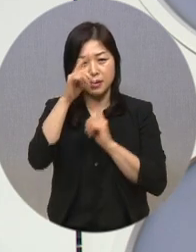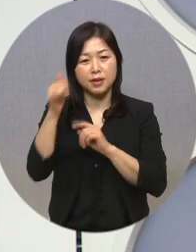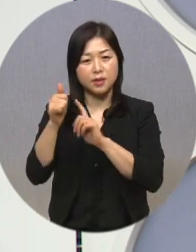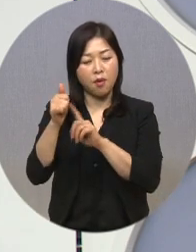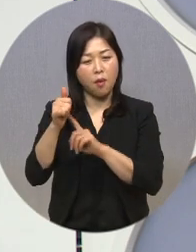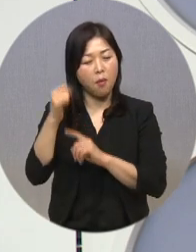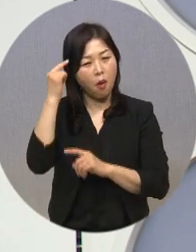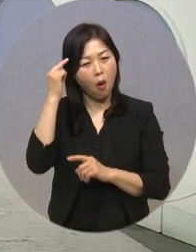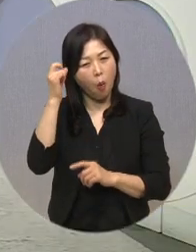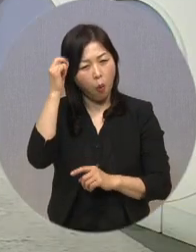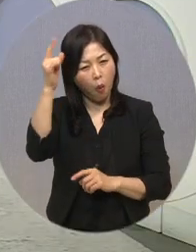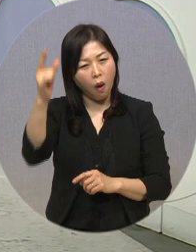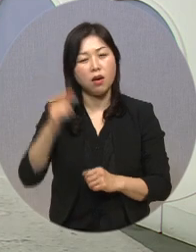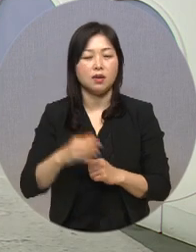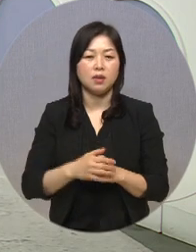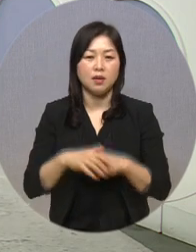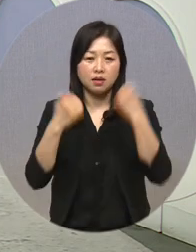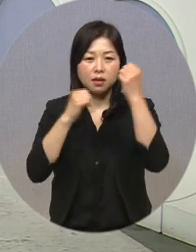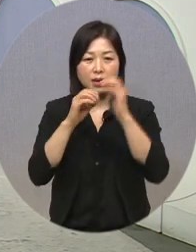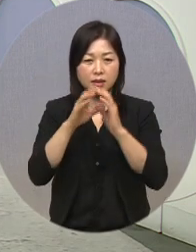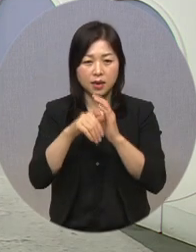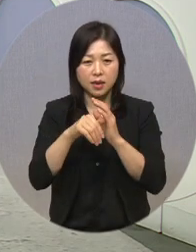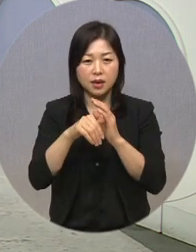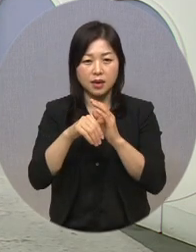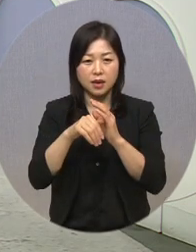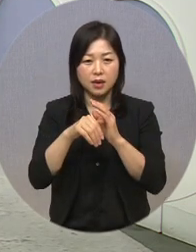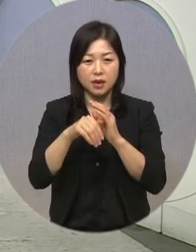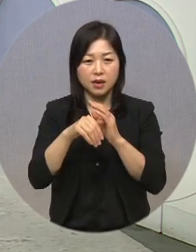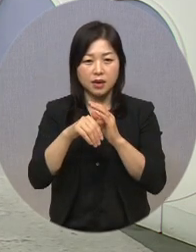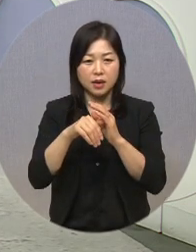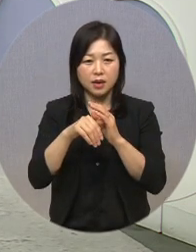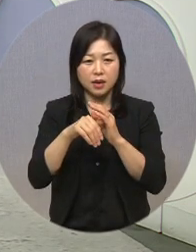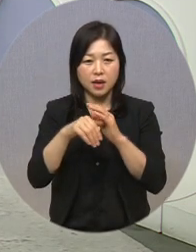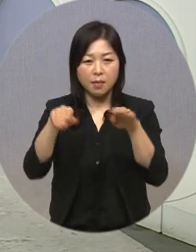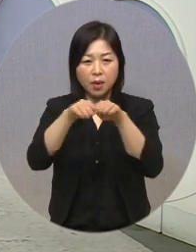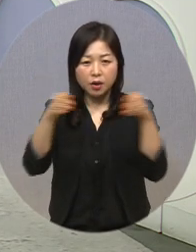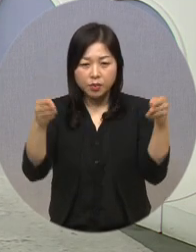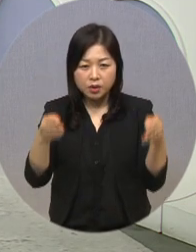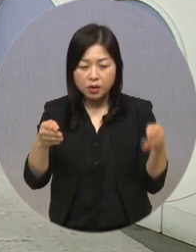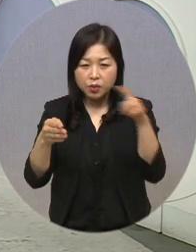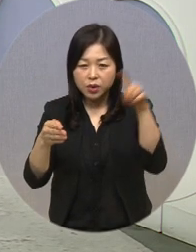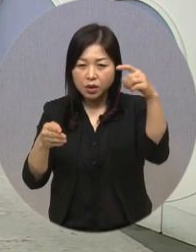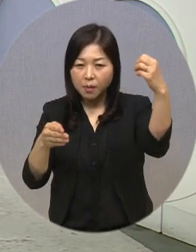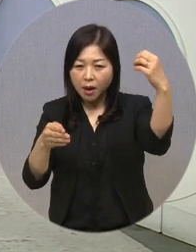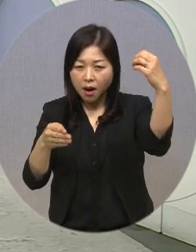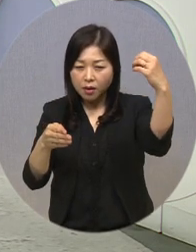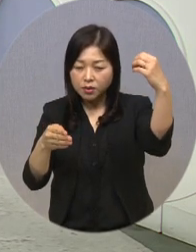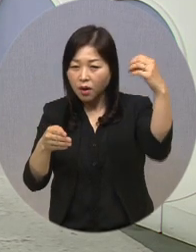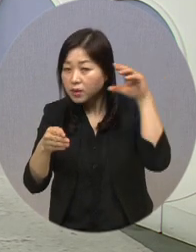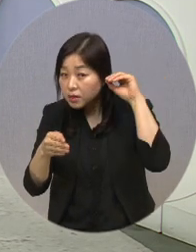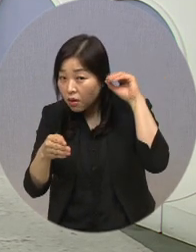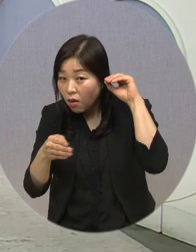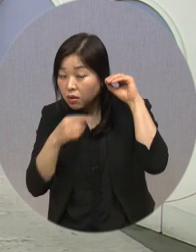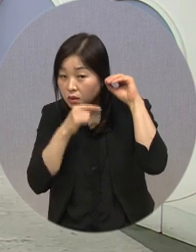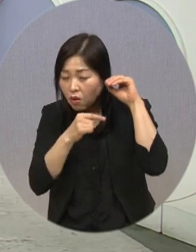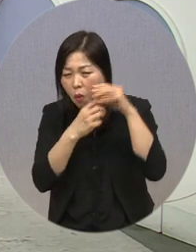해도 마루 밑에서 위에서 들은 소리 들어야 되는데 이 양반은 타고